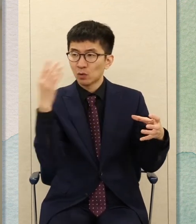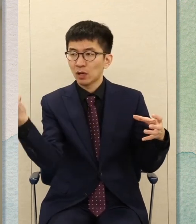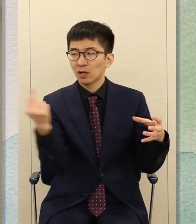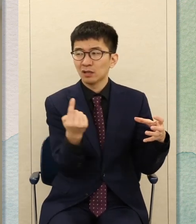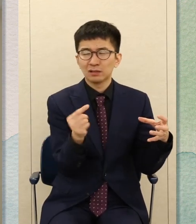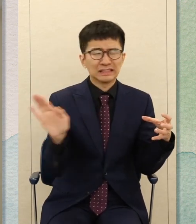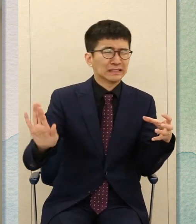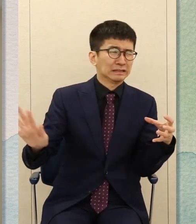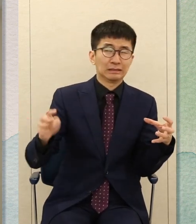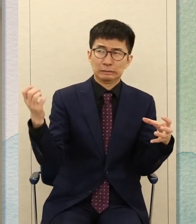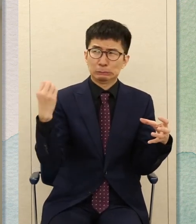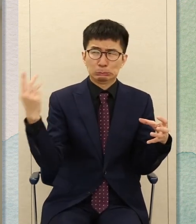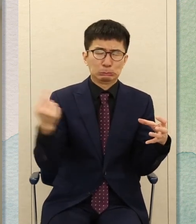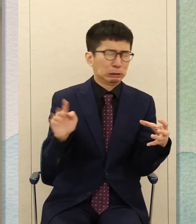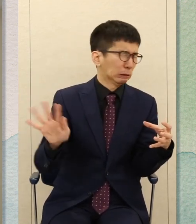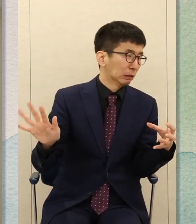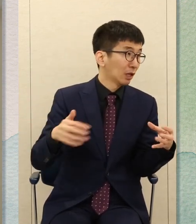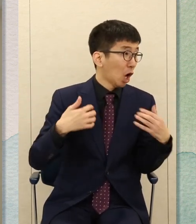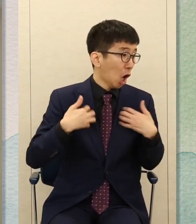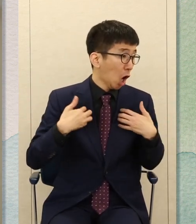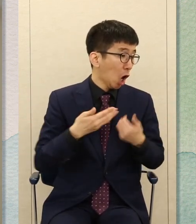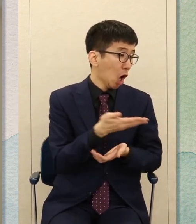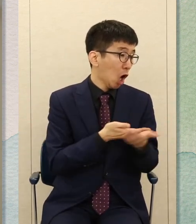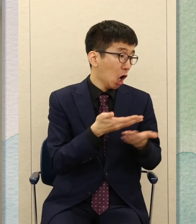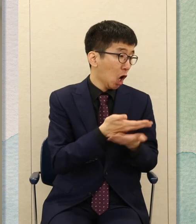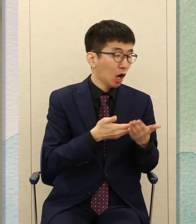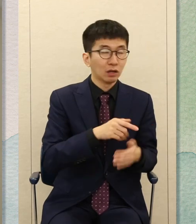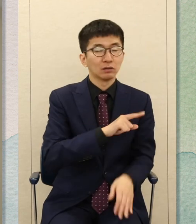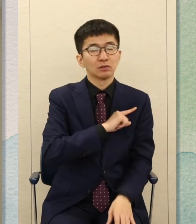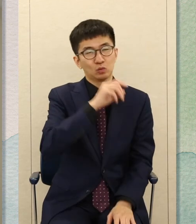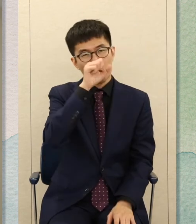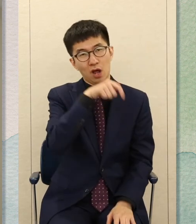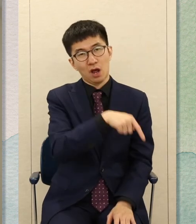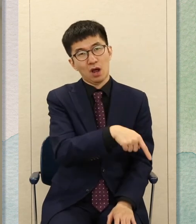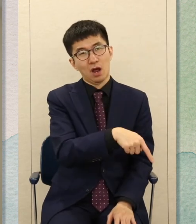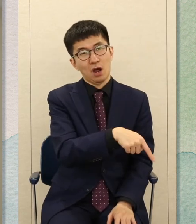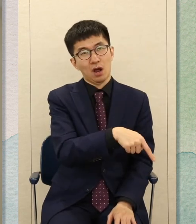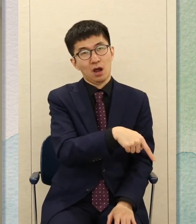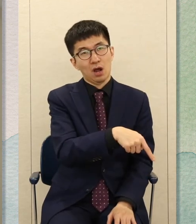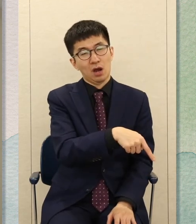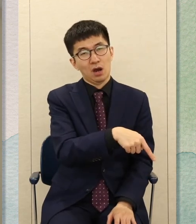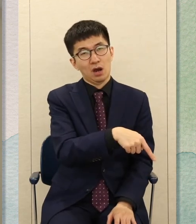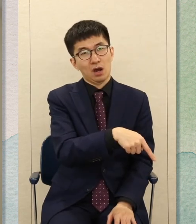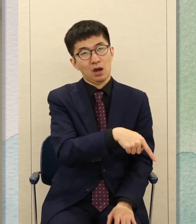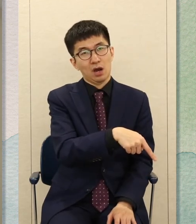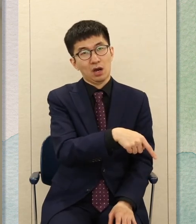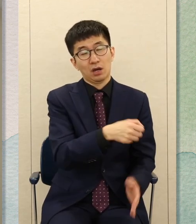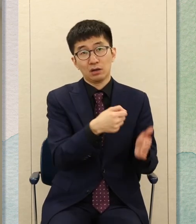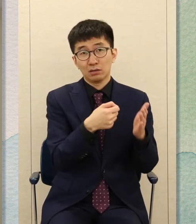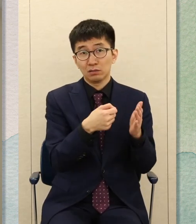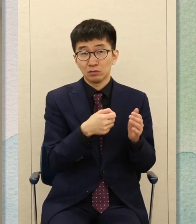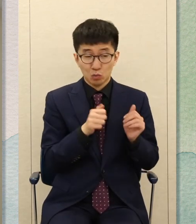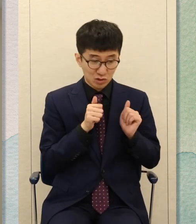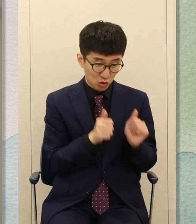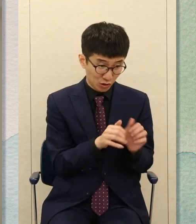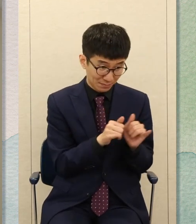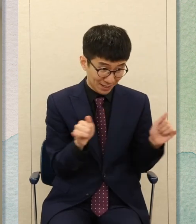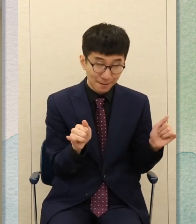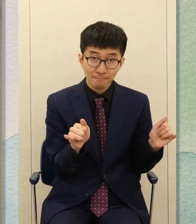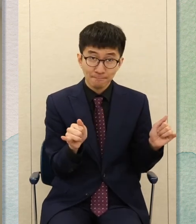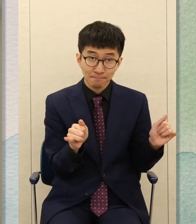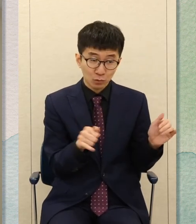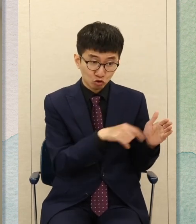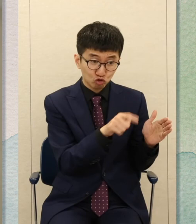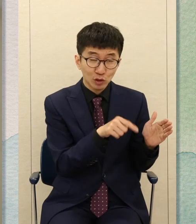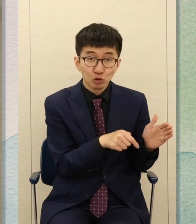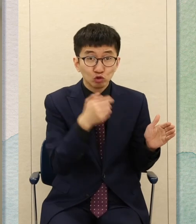자꾸 안 받으려고 그래요. 우리끼리 하는 게 너무 즐겁기 때문에 예, 다른 사람을 안 받으려고 하거든요. 근데 좀 독서 공동체 또 열심히 하는 분들 중에 이런